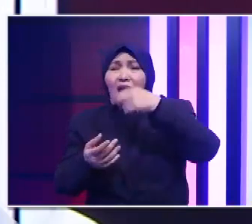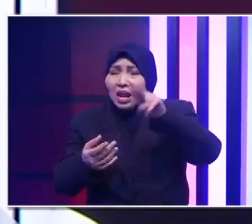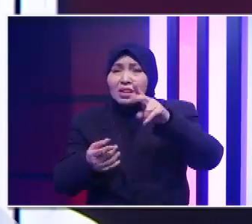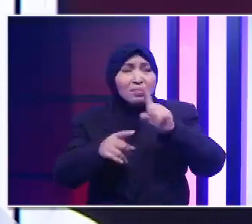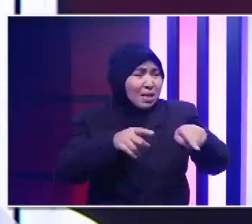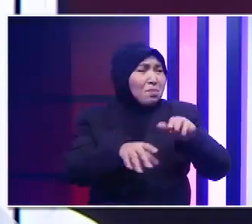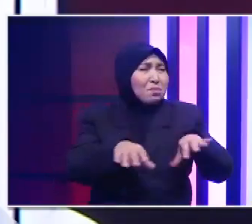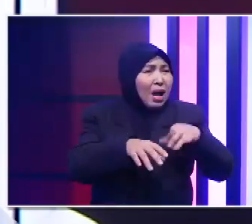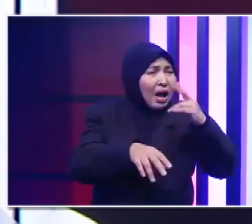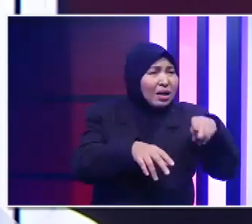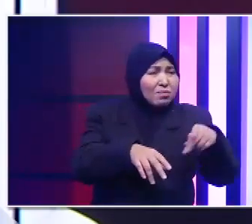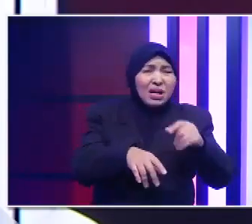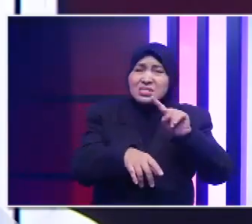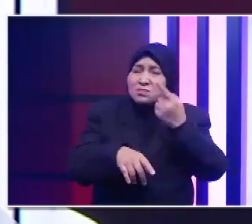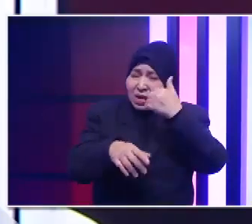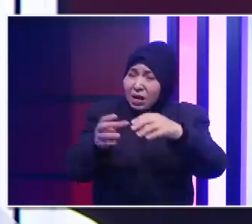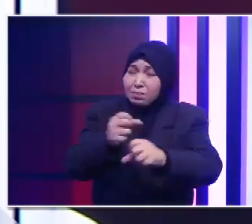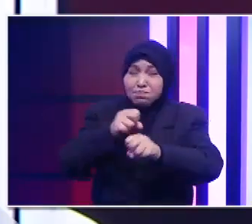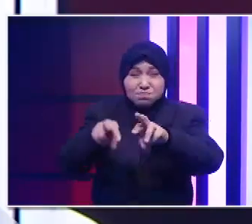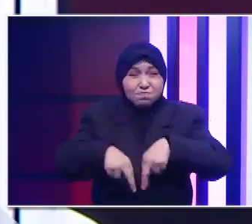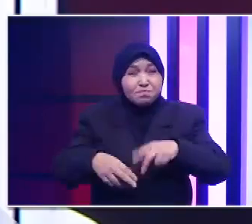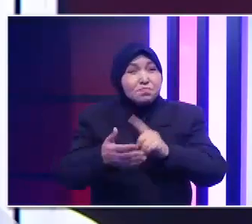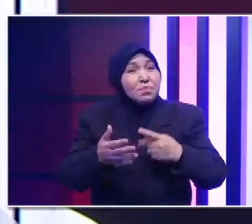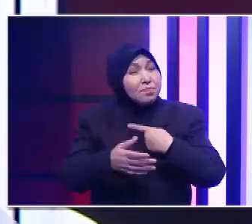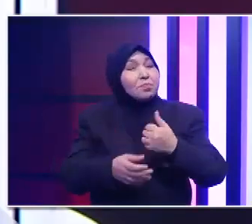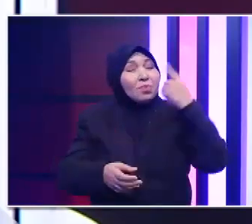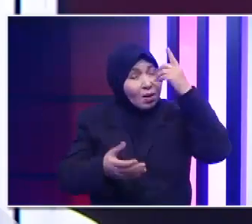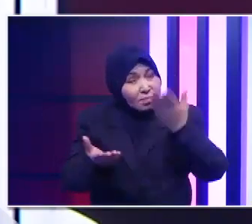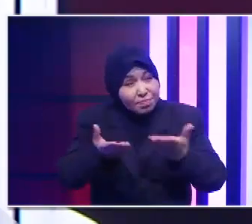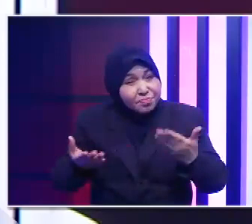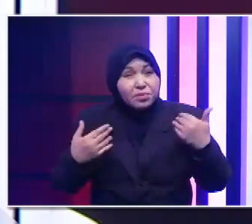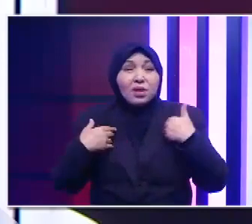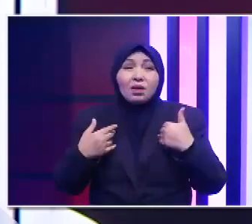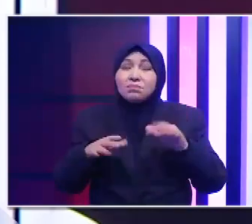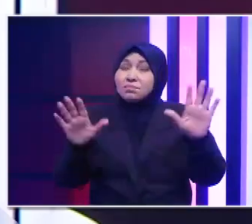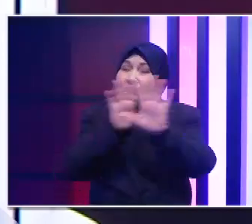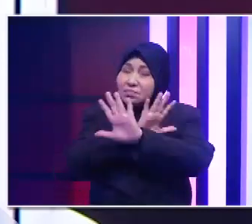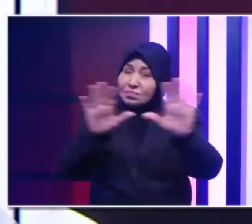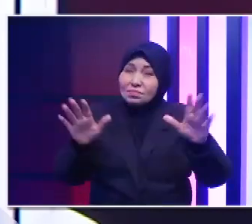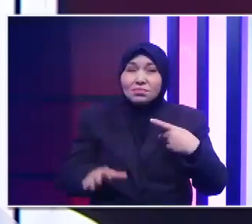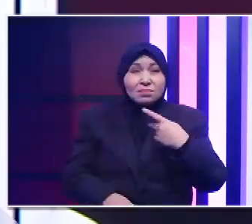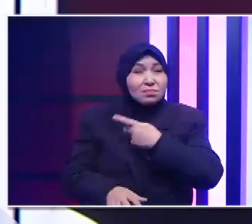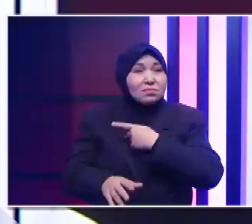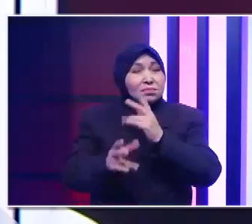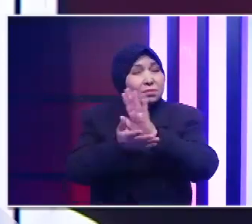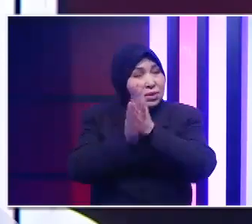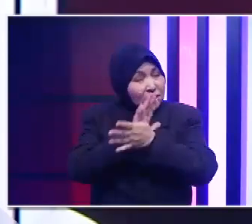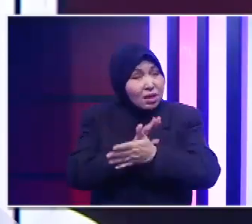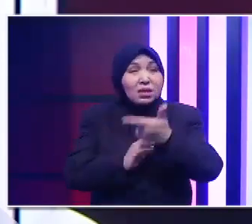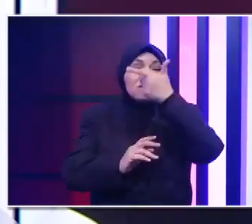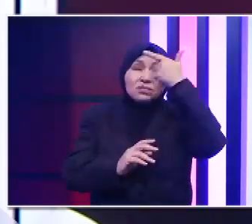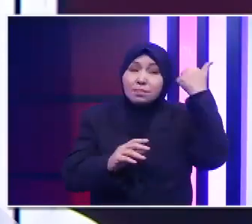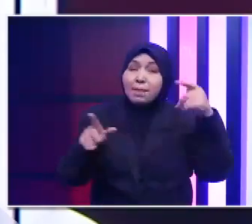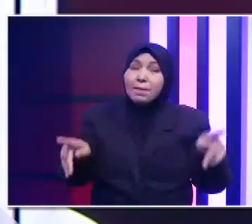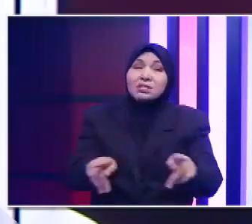Suaka Apa istri kamu maka aku yang kita paham disini adalah janganlah kita menjadi sebab